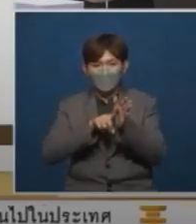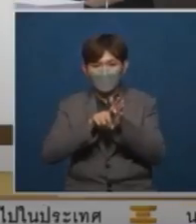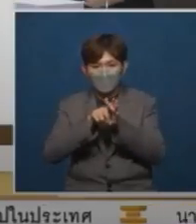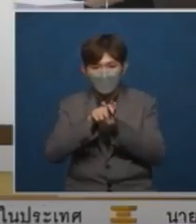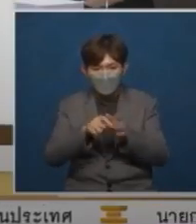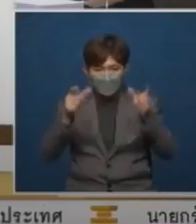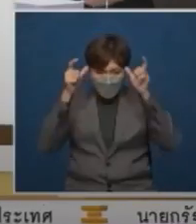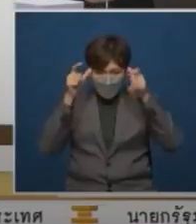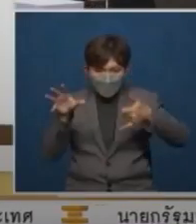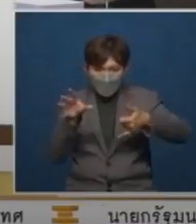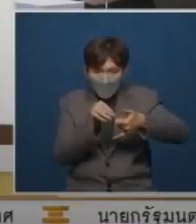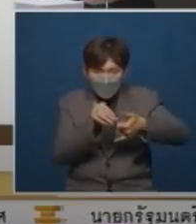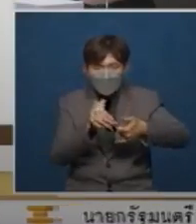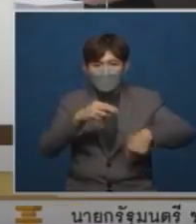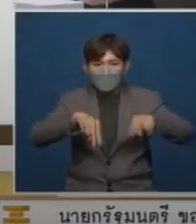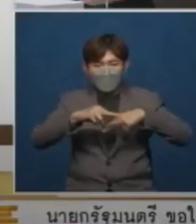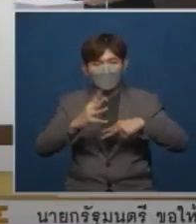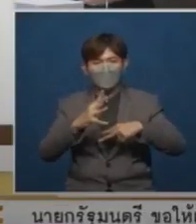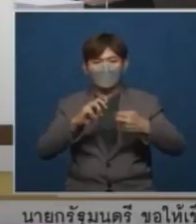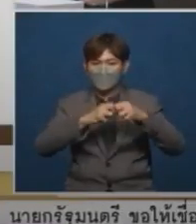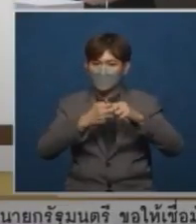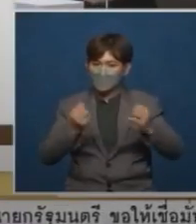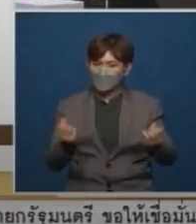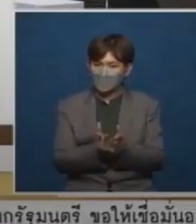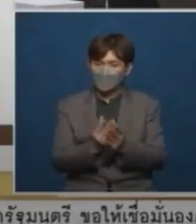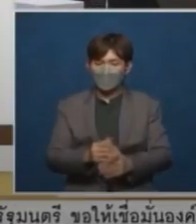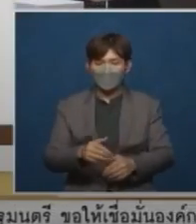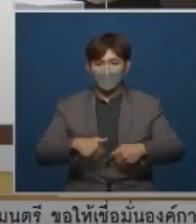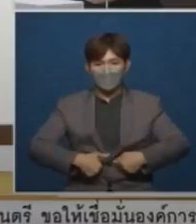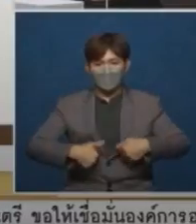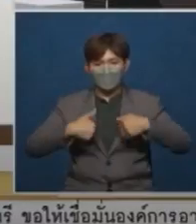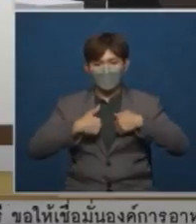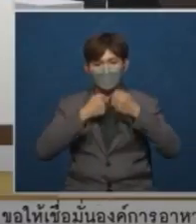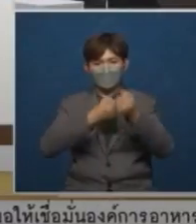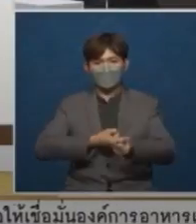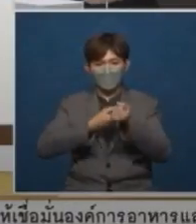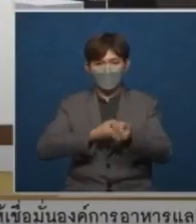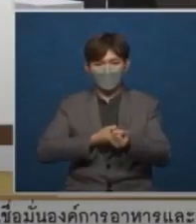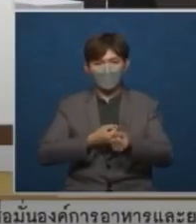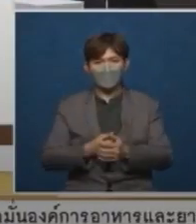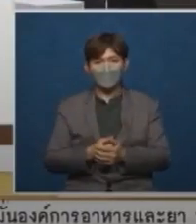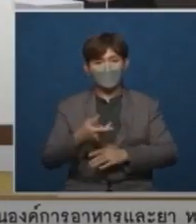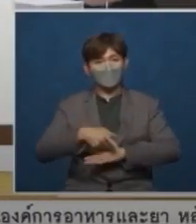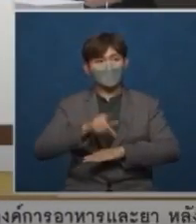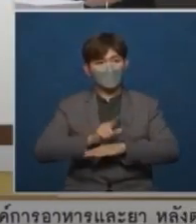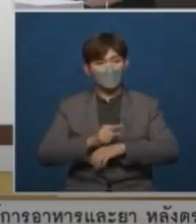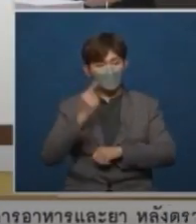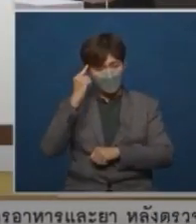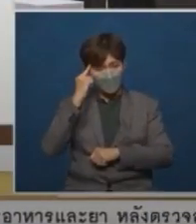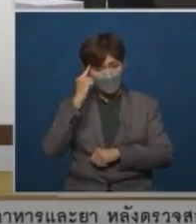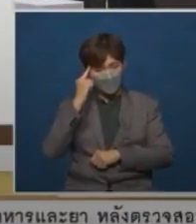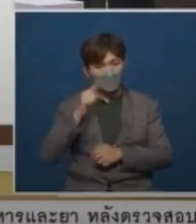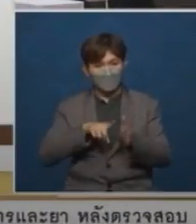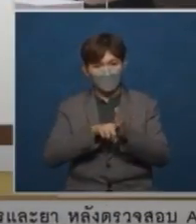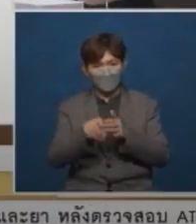เสียที่ยิ่งใหญ่ต่อชีวิตเกษตรกรท่านประธานคะโรคลำปีสกินเป็นโรคอุบัติใหม่ค่ะเก